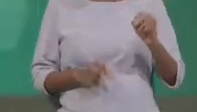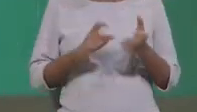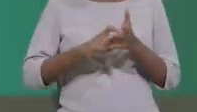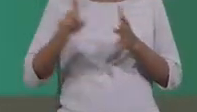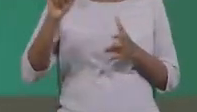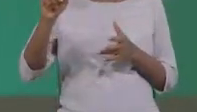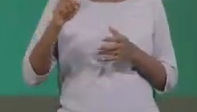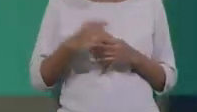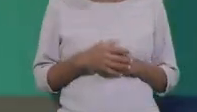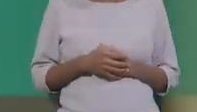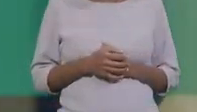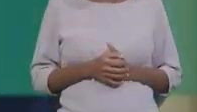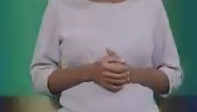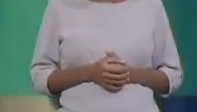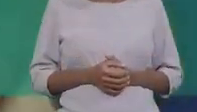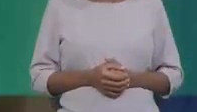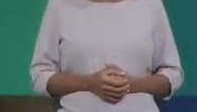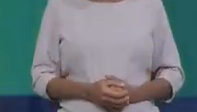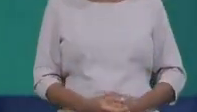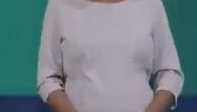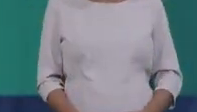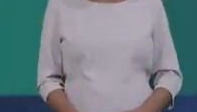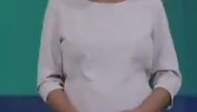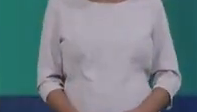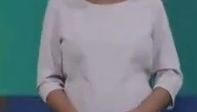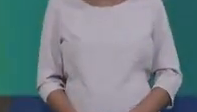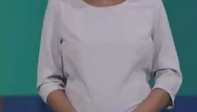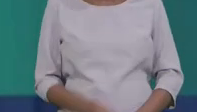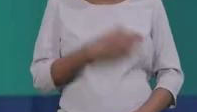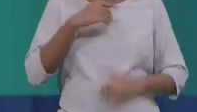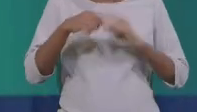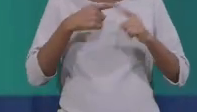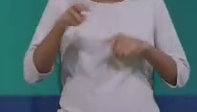verset 1. Genèse 30, verset 1.